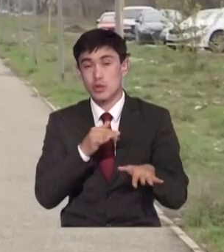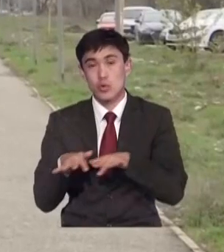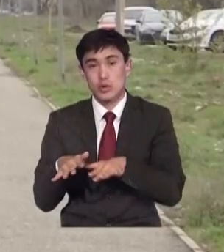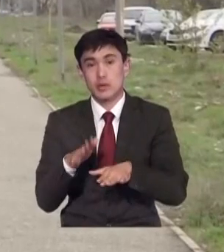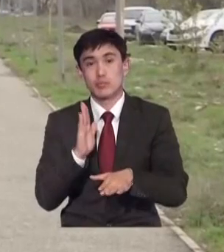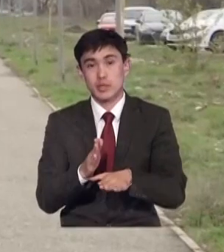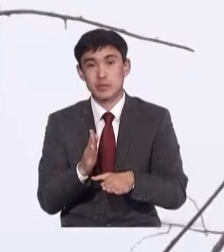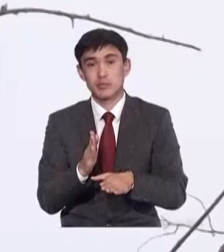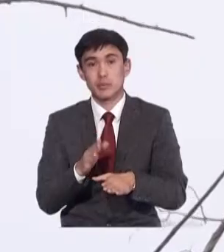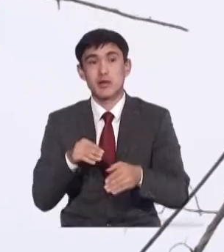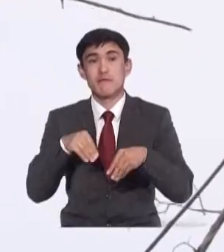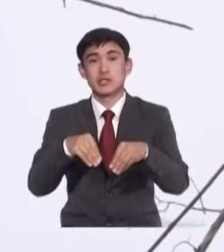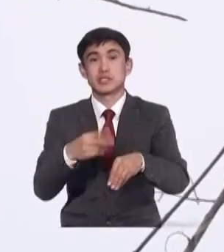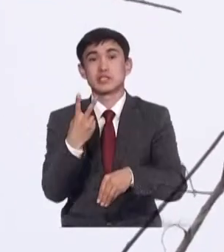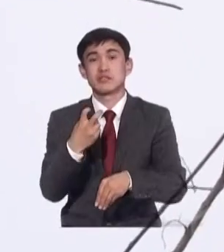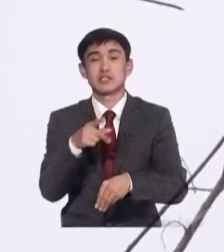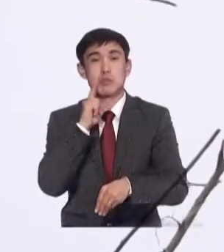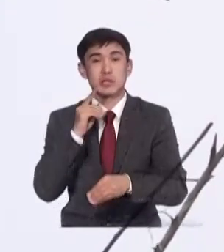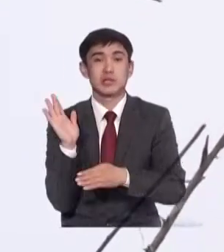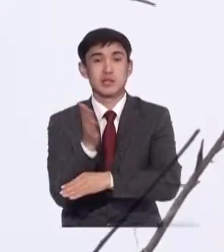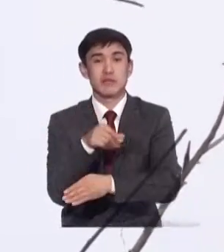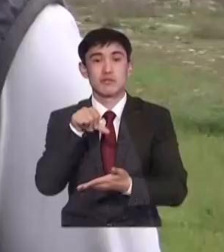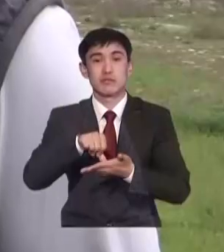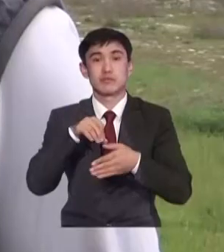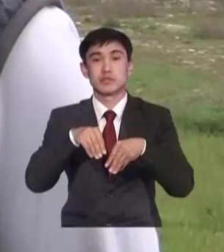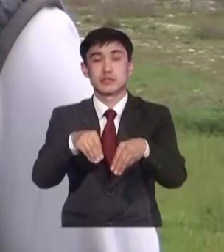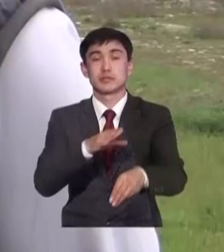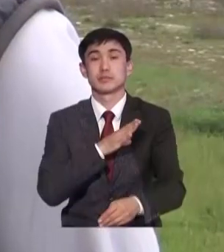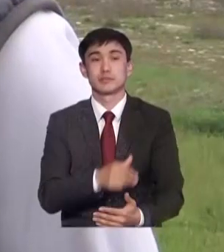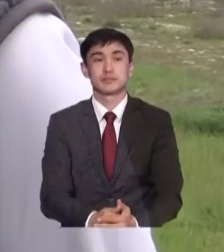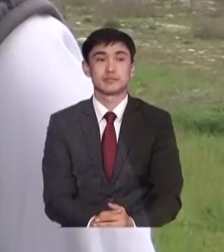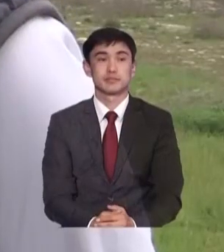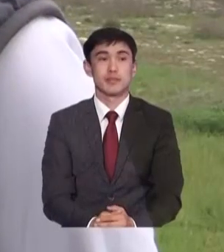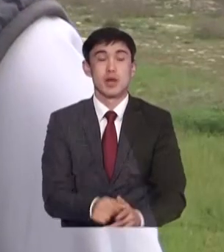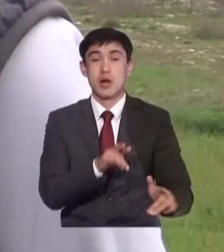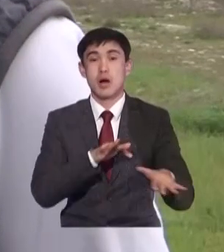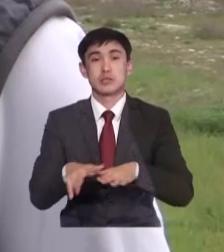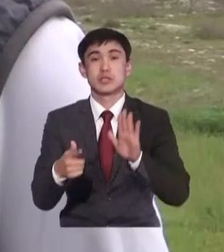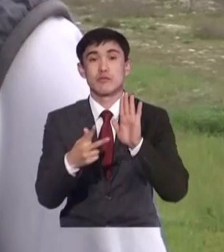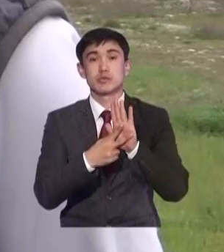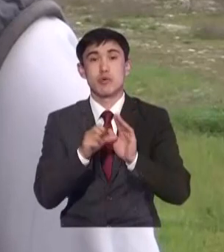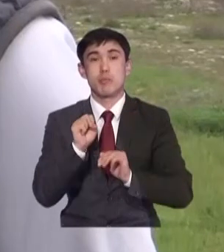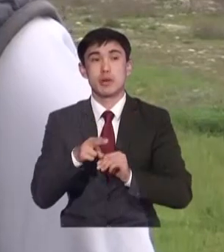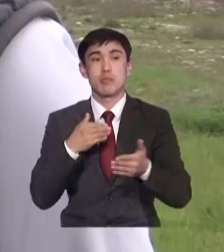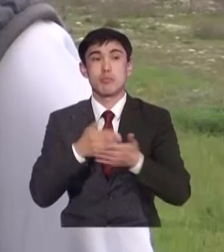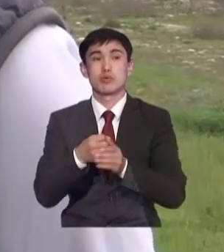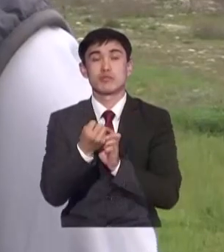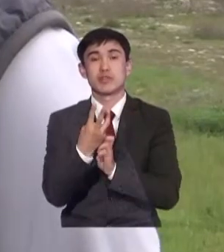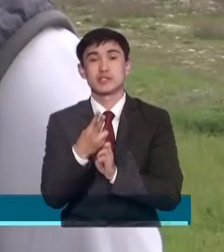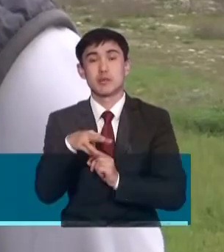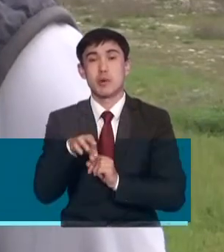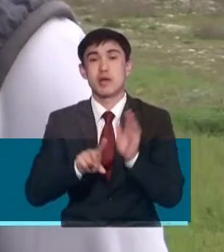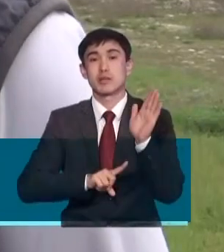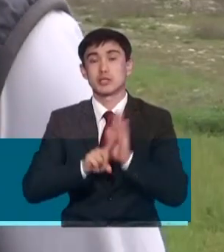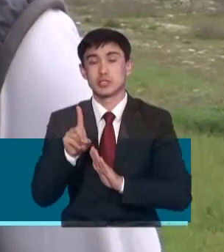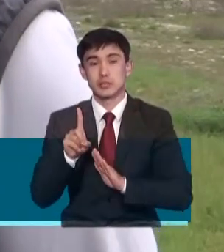которой на этот раз было высажено 200 молодых деревьев. Акция у нас с 8 апреля по 12 мая